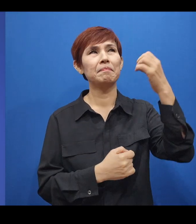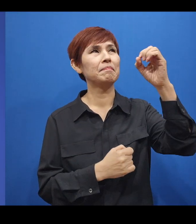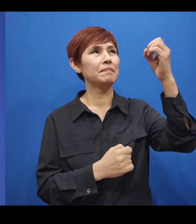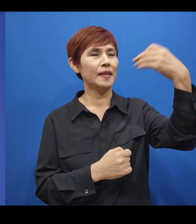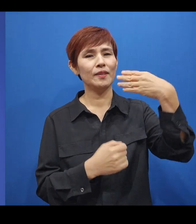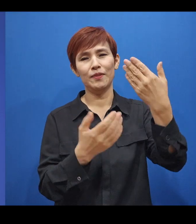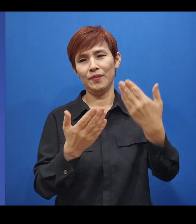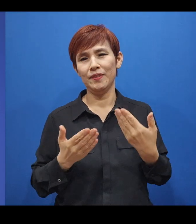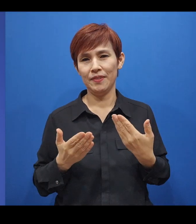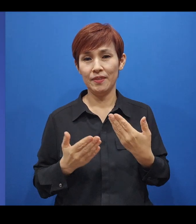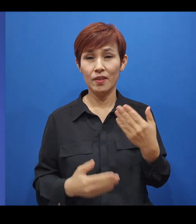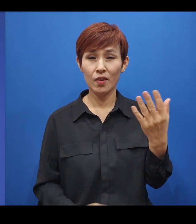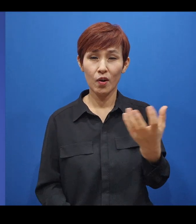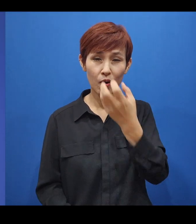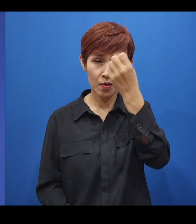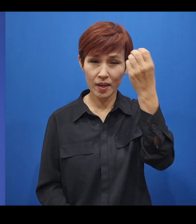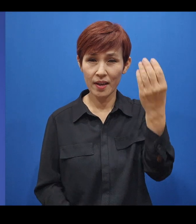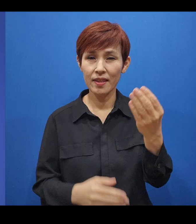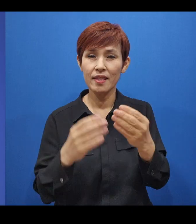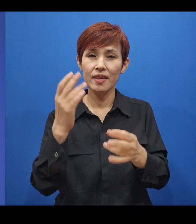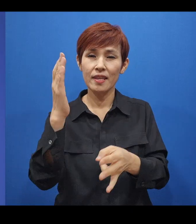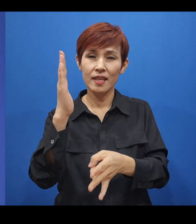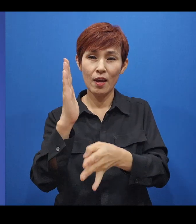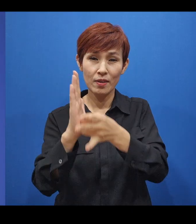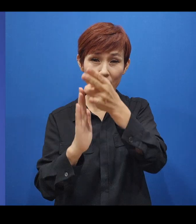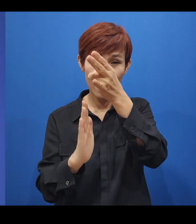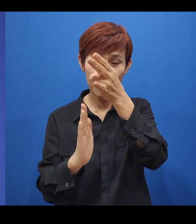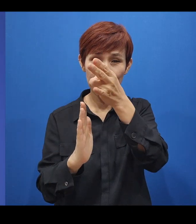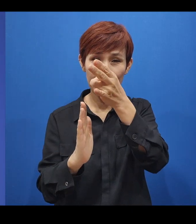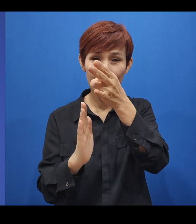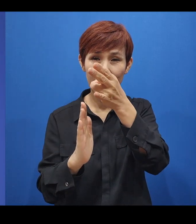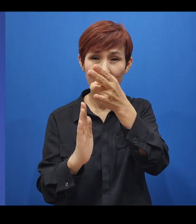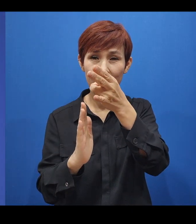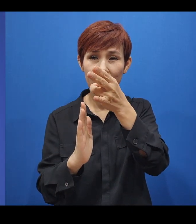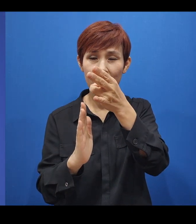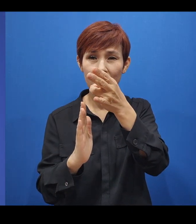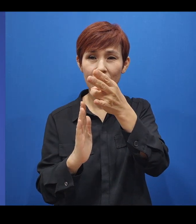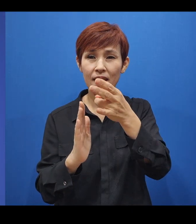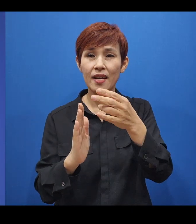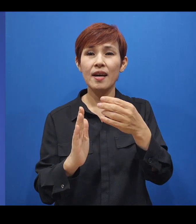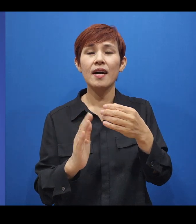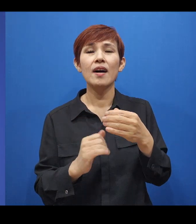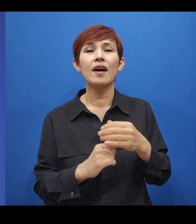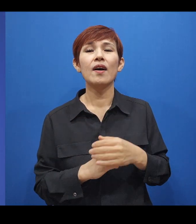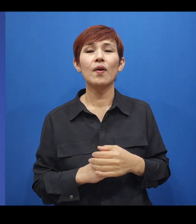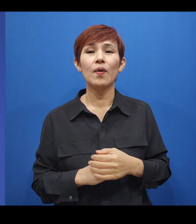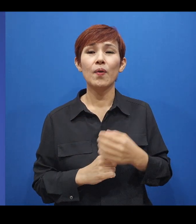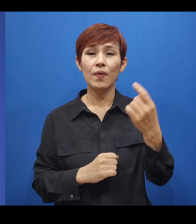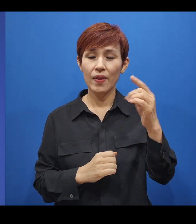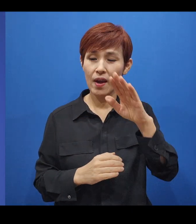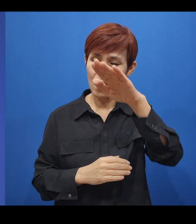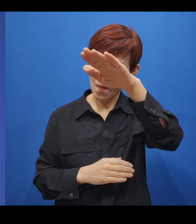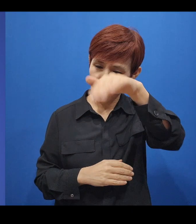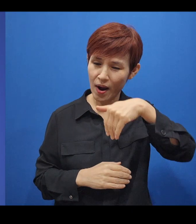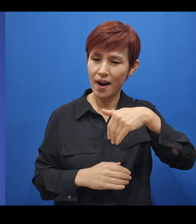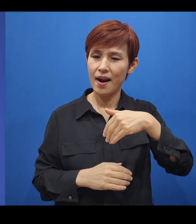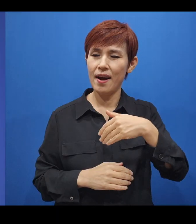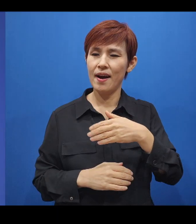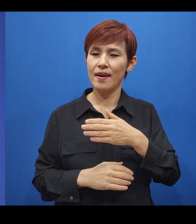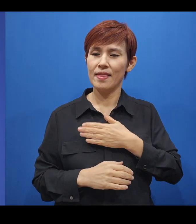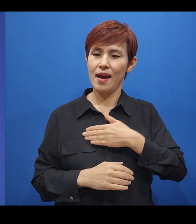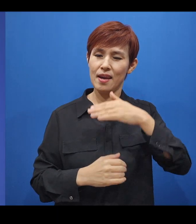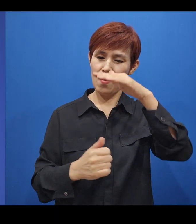그래서 거룩한 성 예루살렘이 이 땅에 내려올 때 다 와라. 내 신부야, 나에게